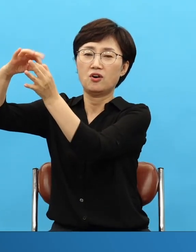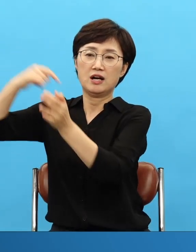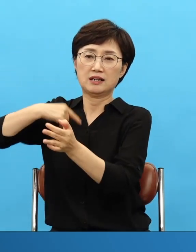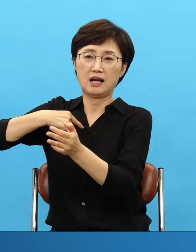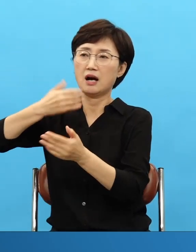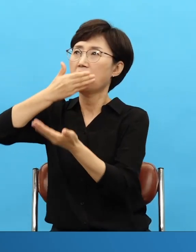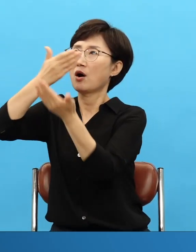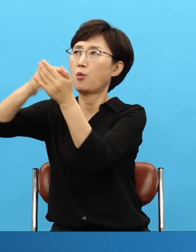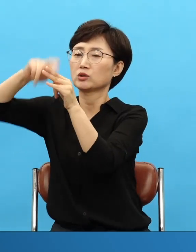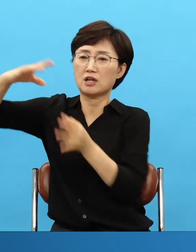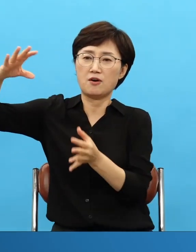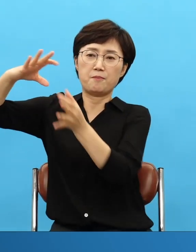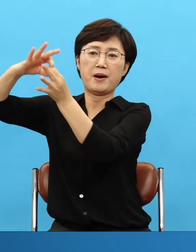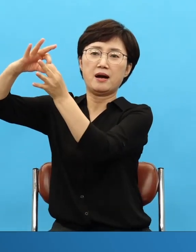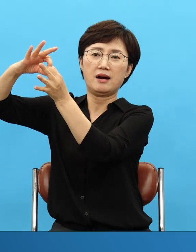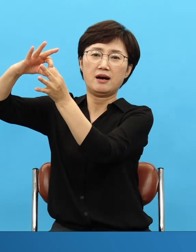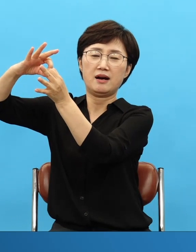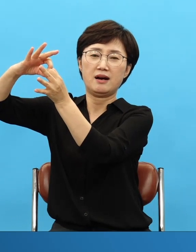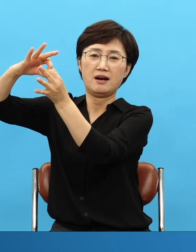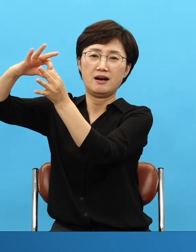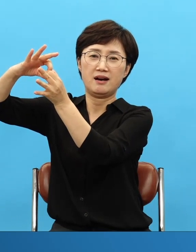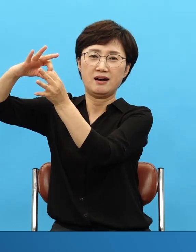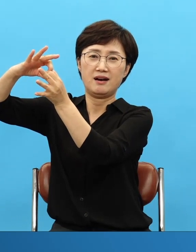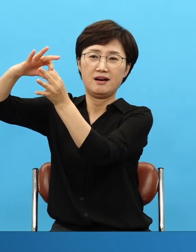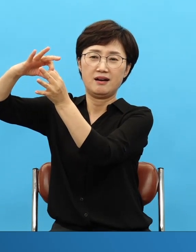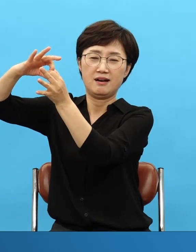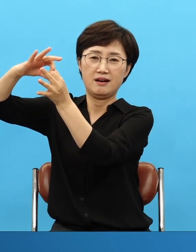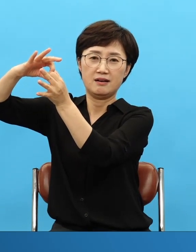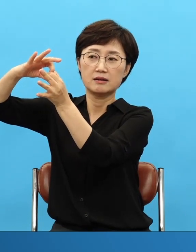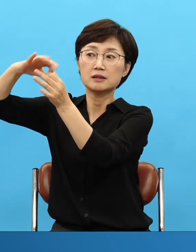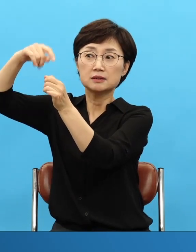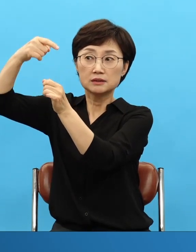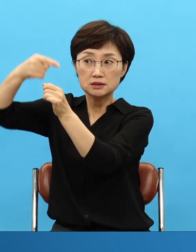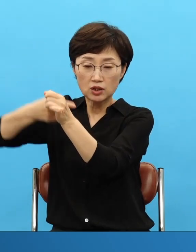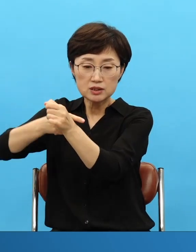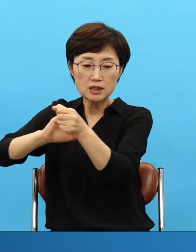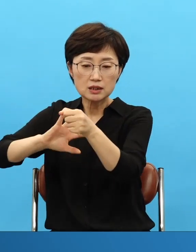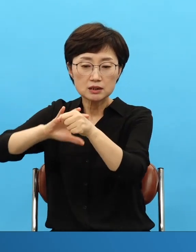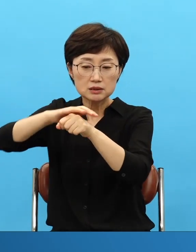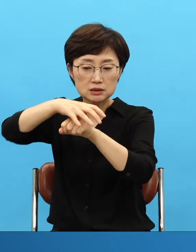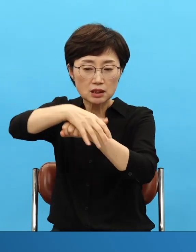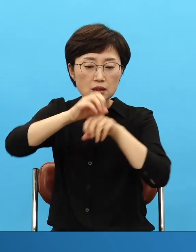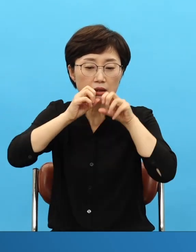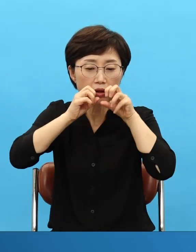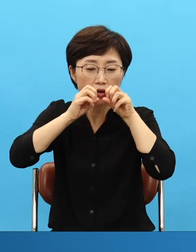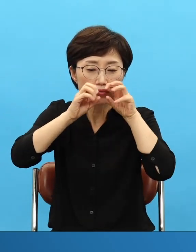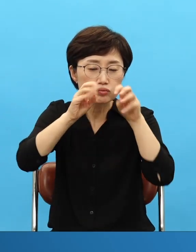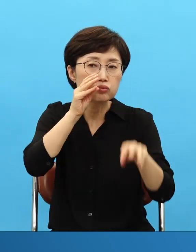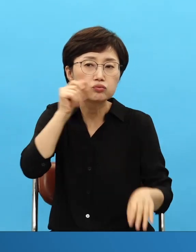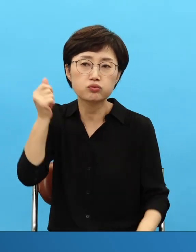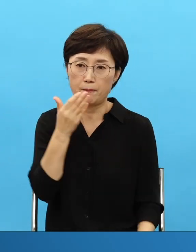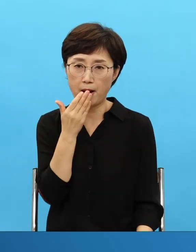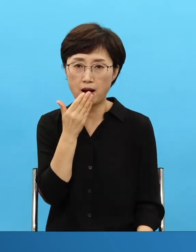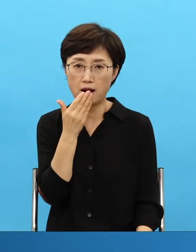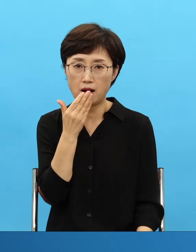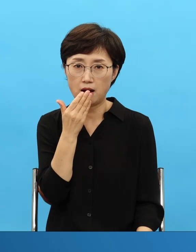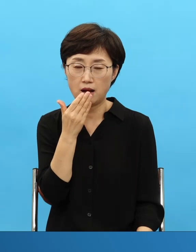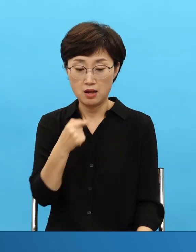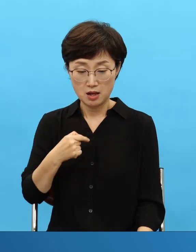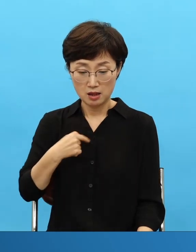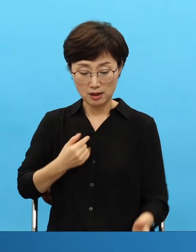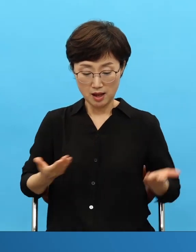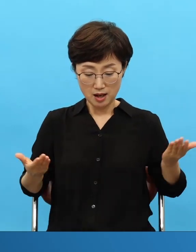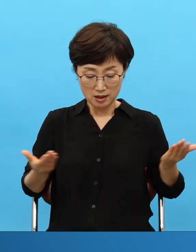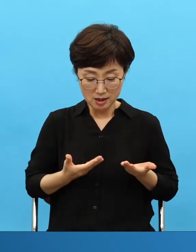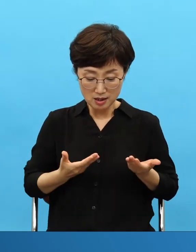throne. 이때부터 세계 복음화의 문이 열립니다. From that moment on, the door to world evangelization will begin. 여러분의 to open. 산업이,